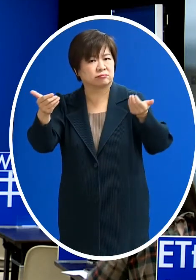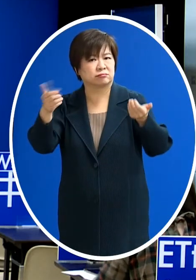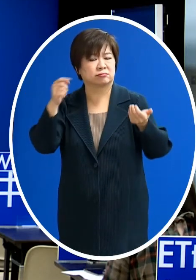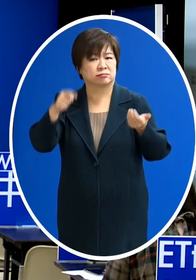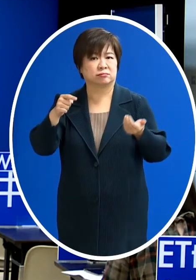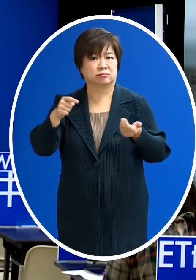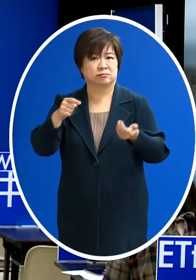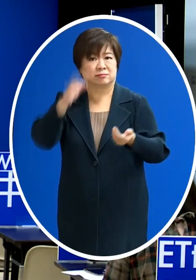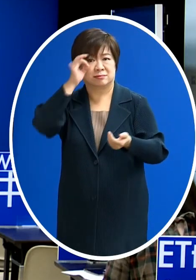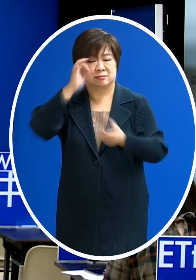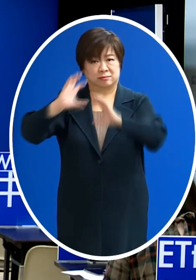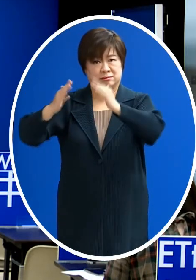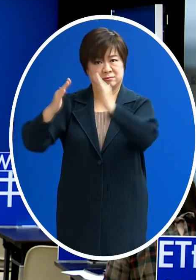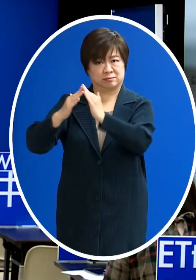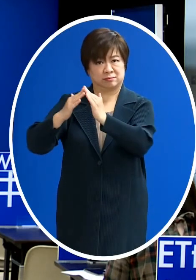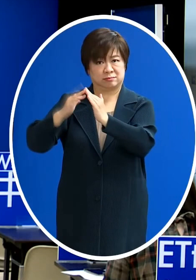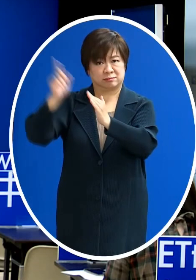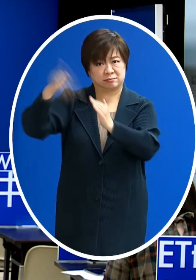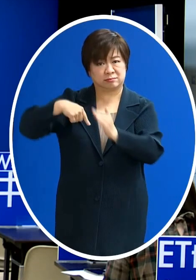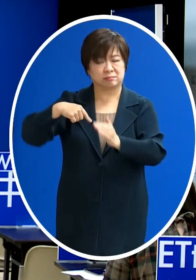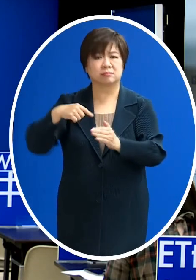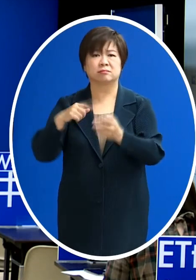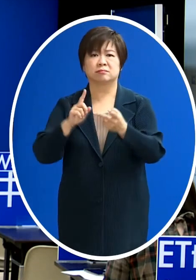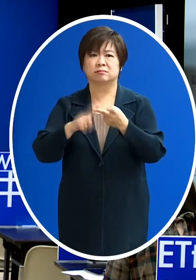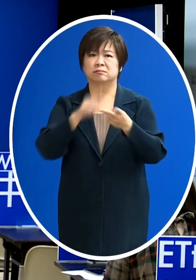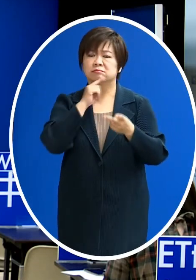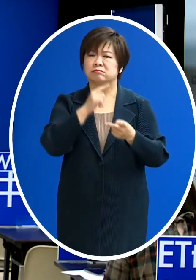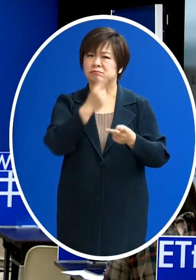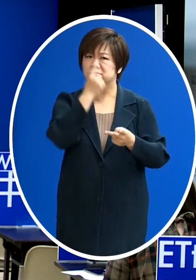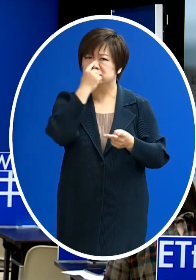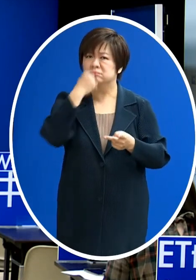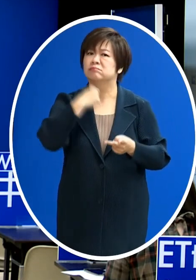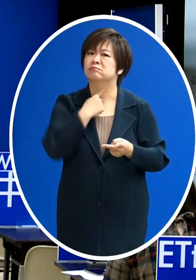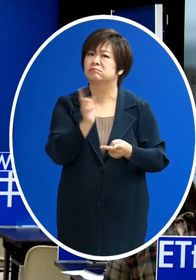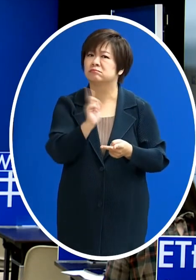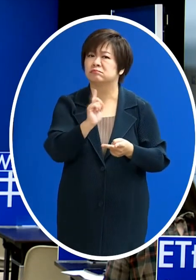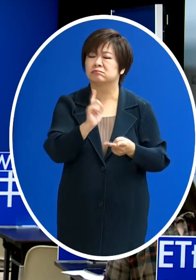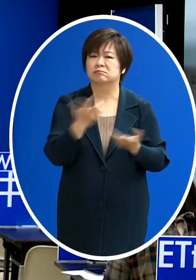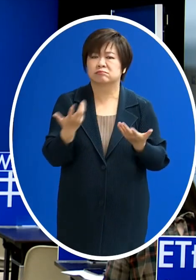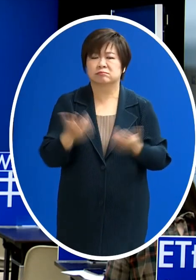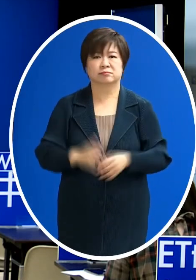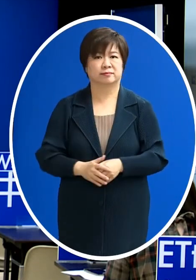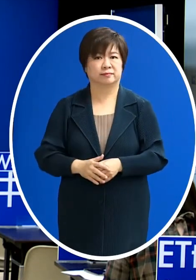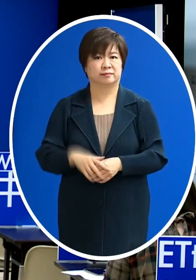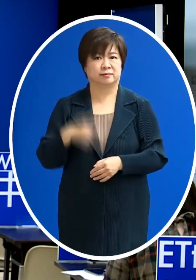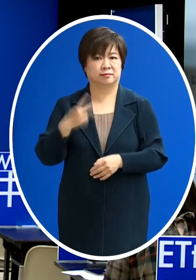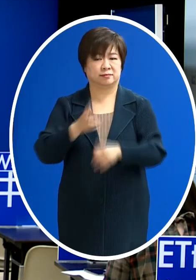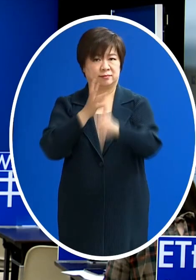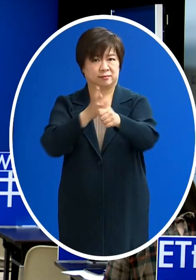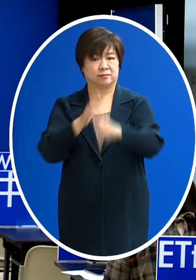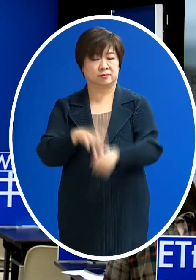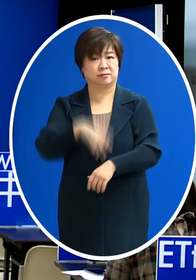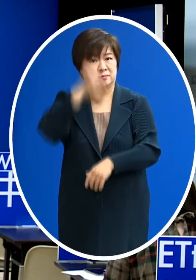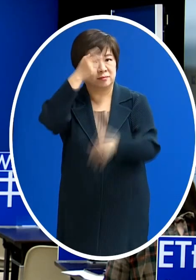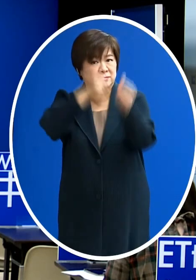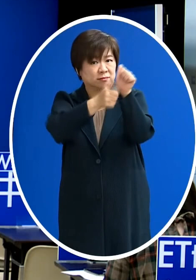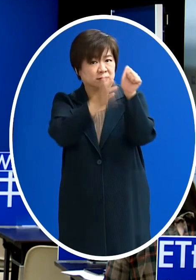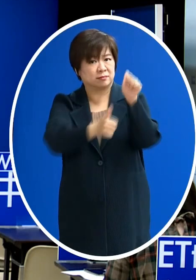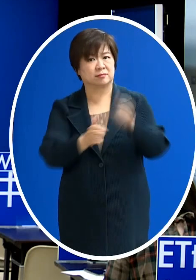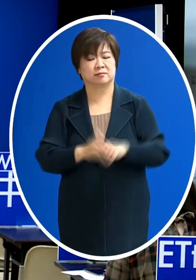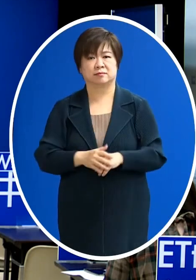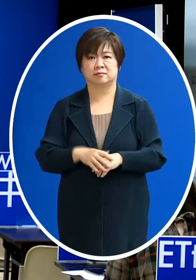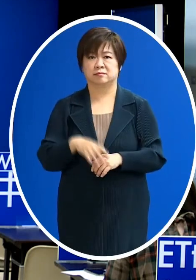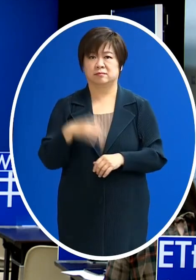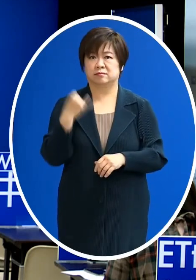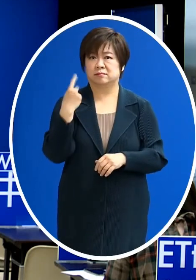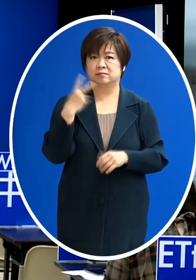分国籍来决定它是要唾液采检还是鼻腔采检吗？好，第二题是想要请问庄副，就是王喜贴